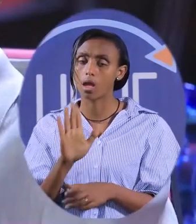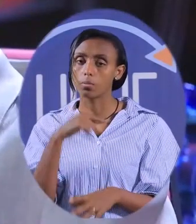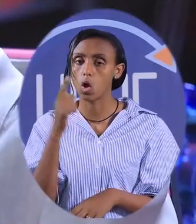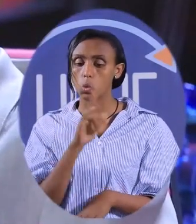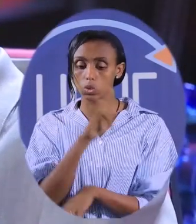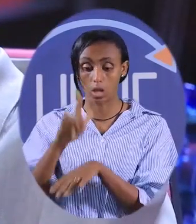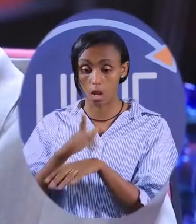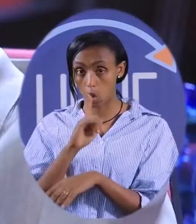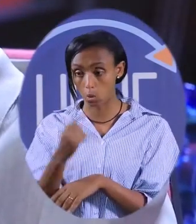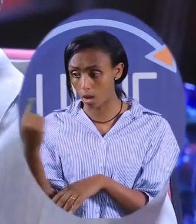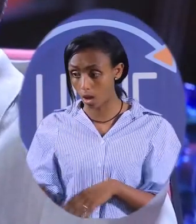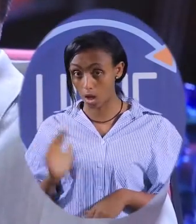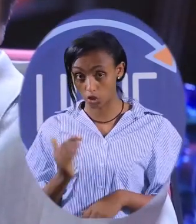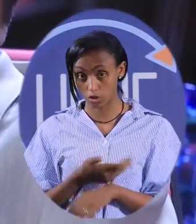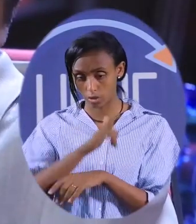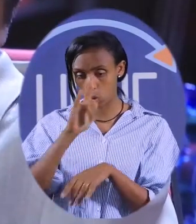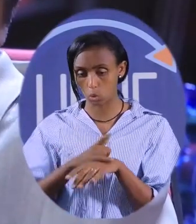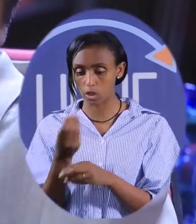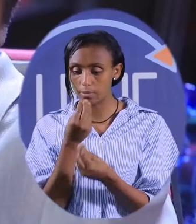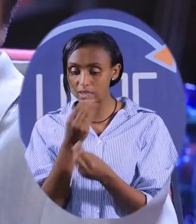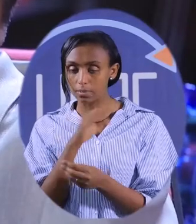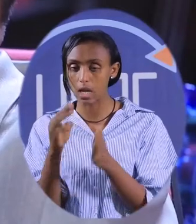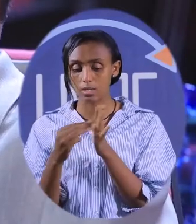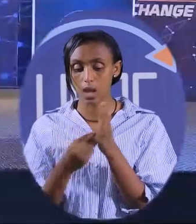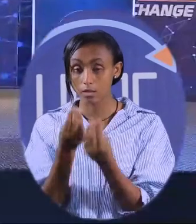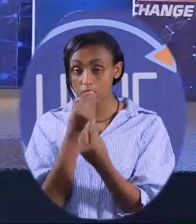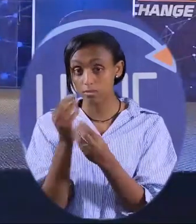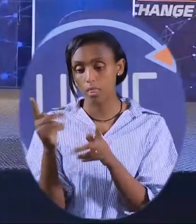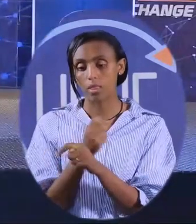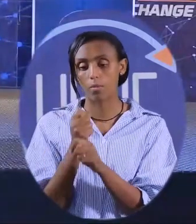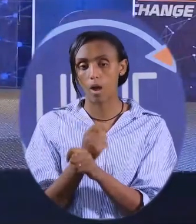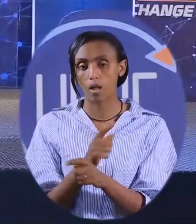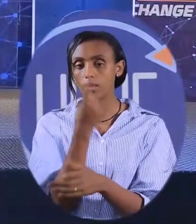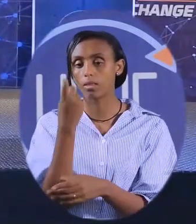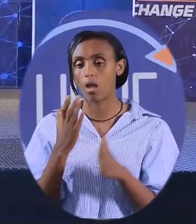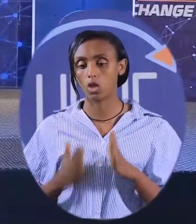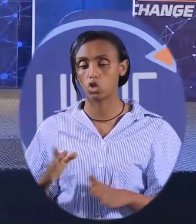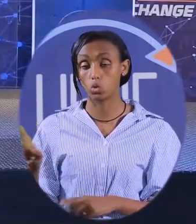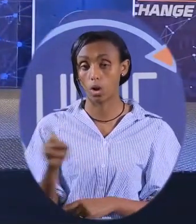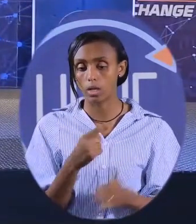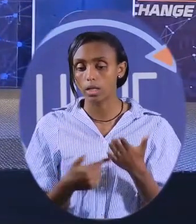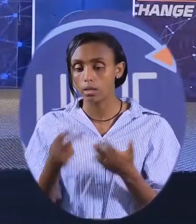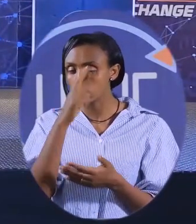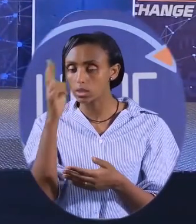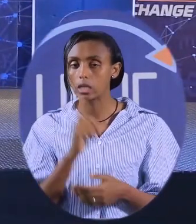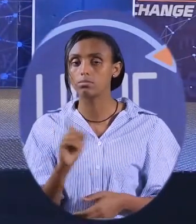ነን። እያንዳንዳችን ዜጎች ለምግብና ሥርዓተ ምግብ ትግበራው ተጠያቂዎች እንሆናለን። ይህም ምክንያቱ